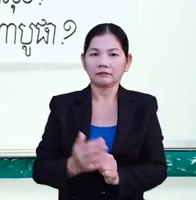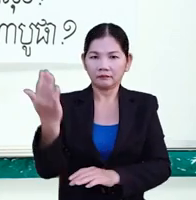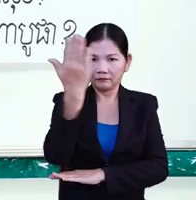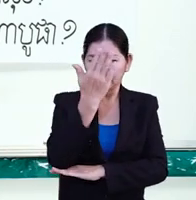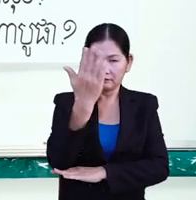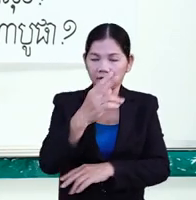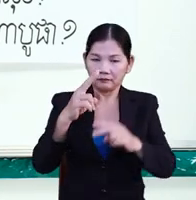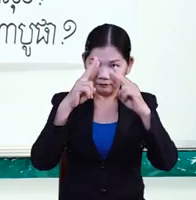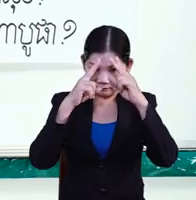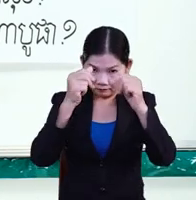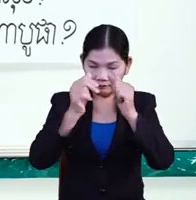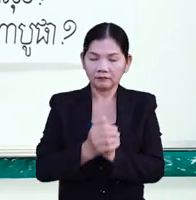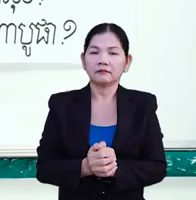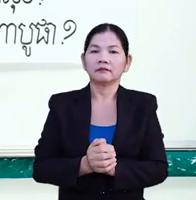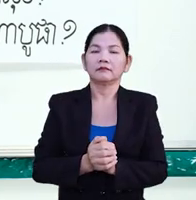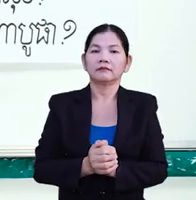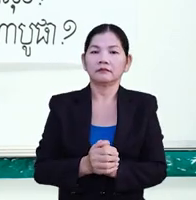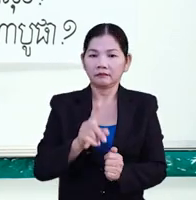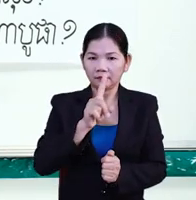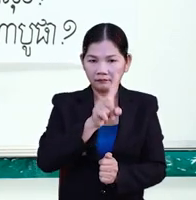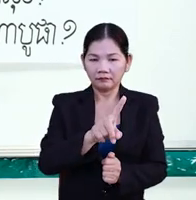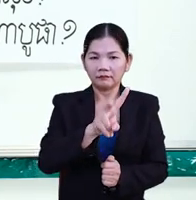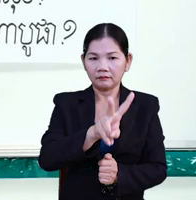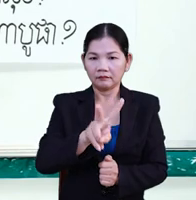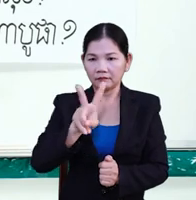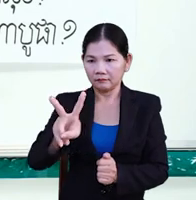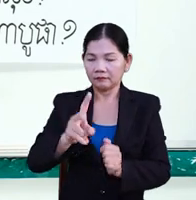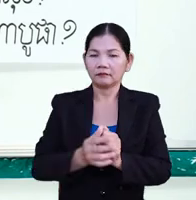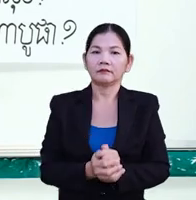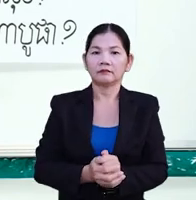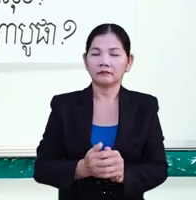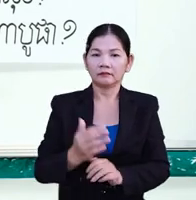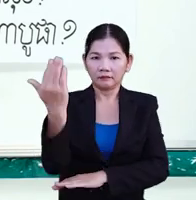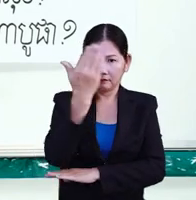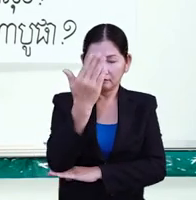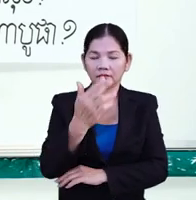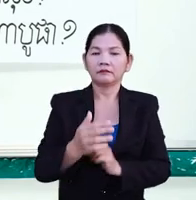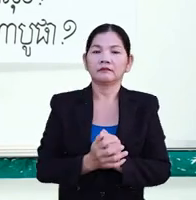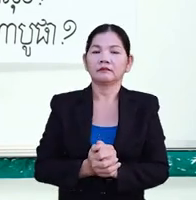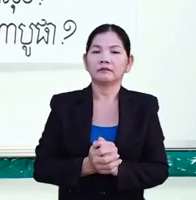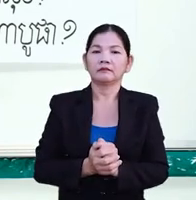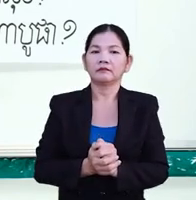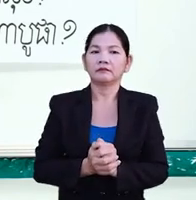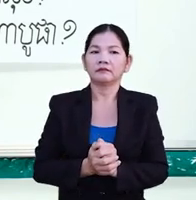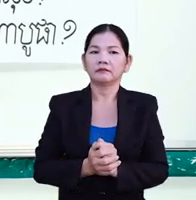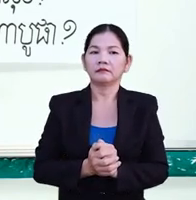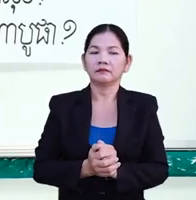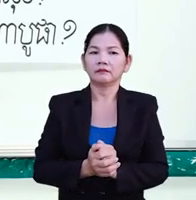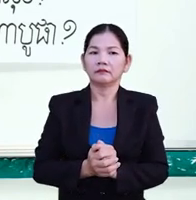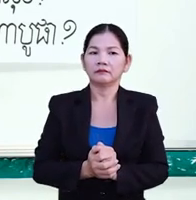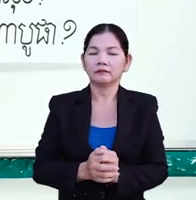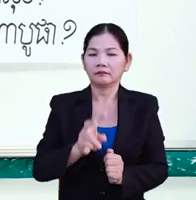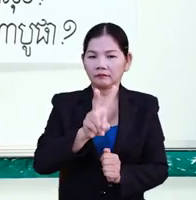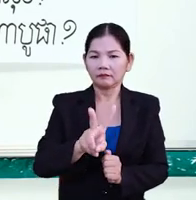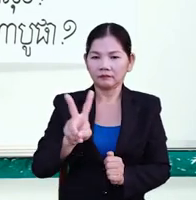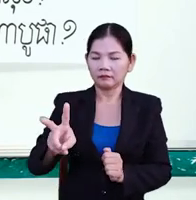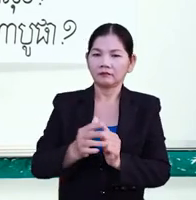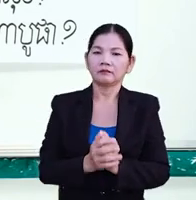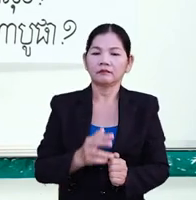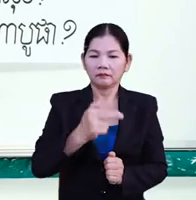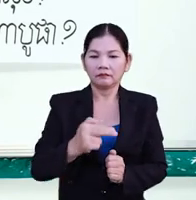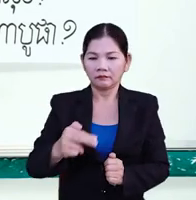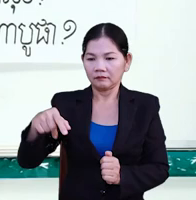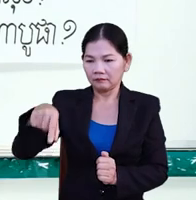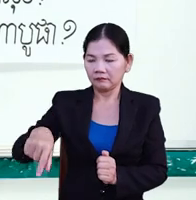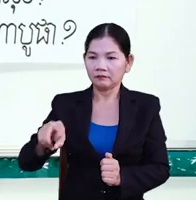ទូរទស្សន៍ដេជោ DTV ប៉ុស្តិ៍លេខ22ទូរទស្សន៍ដេជោ DTV ប៉ុស្តិ៍លេខ22ទូ